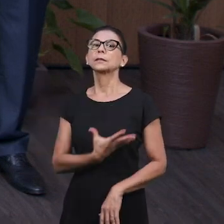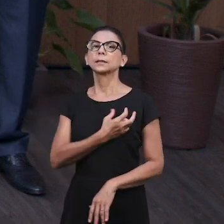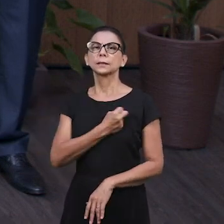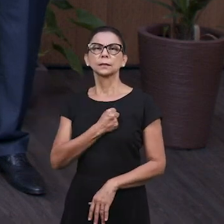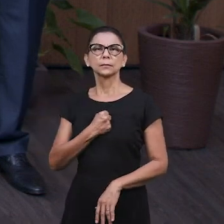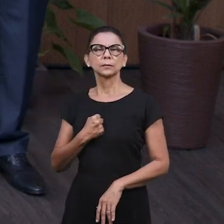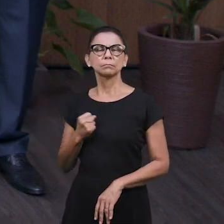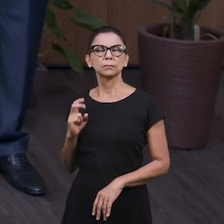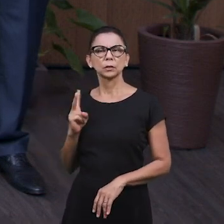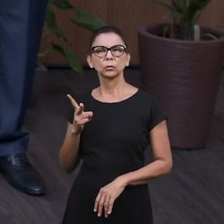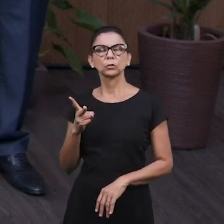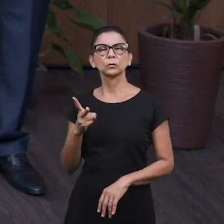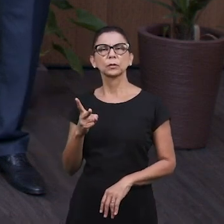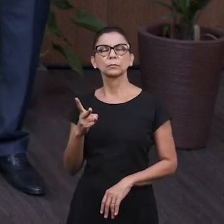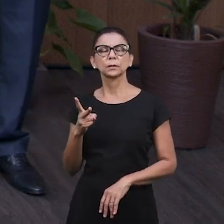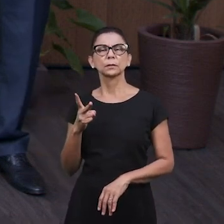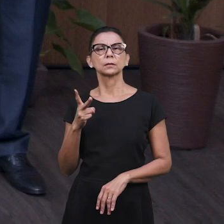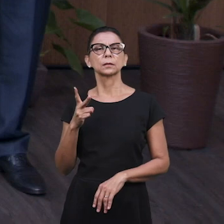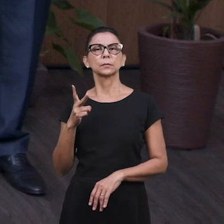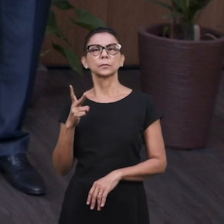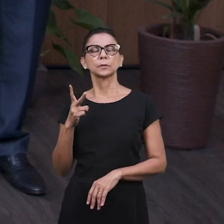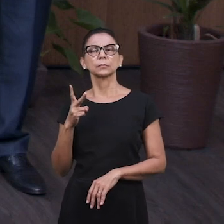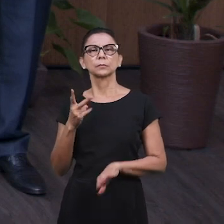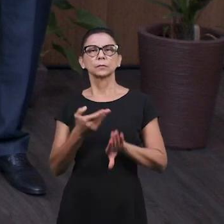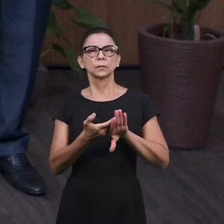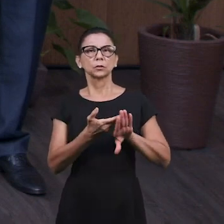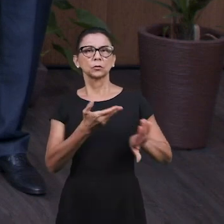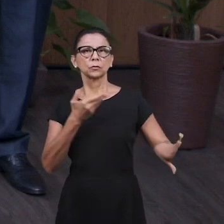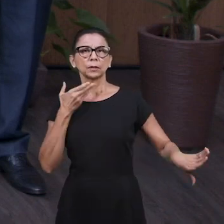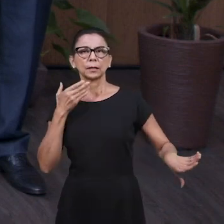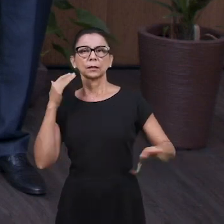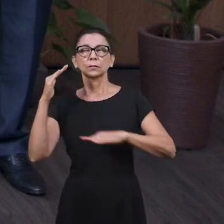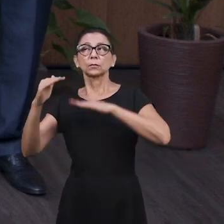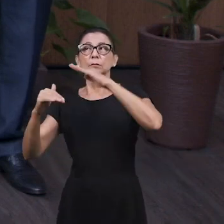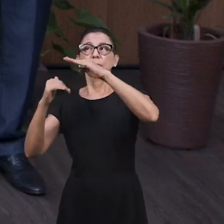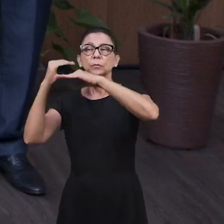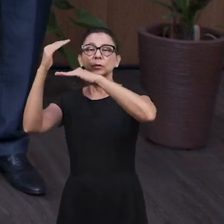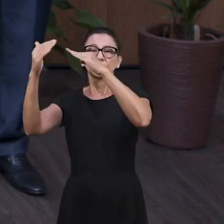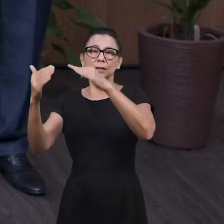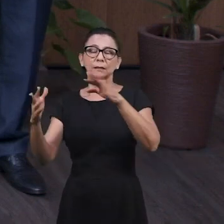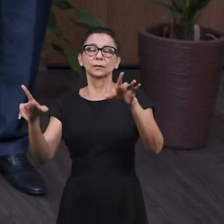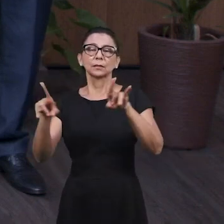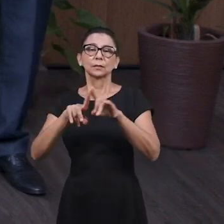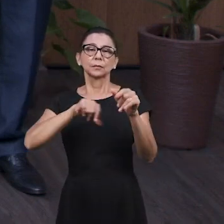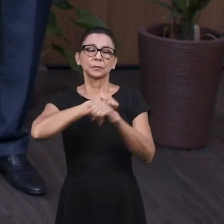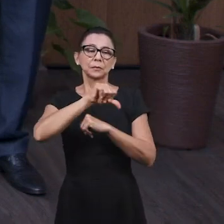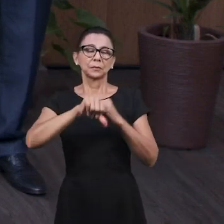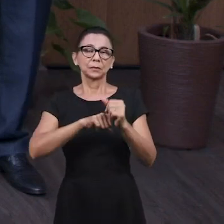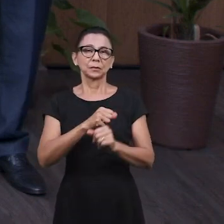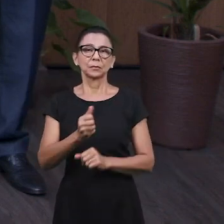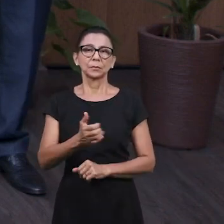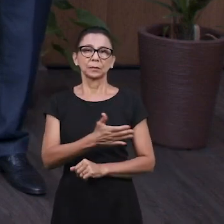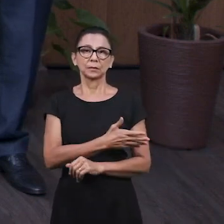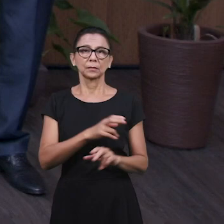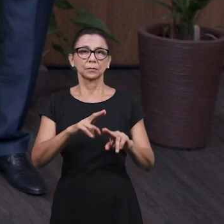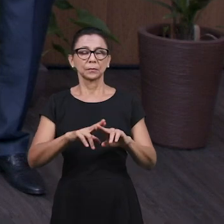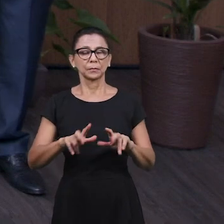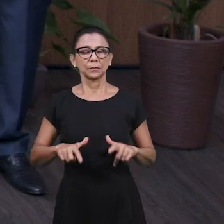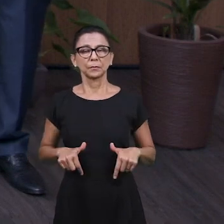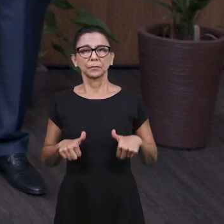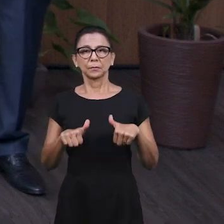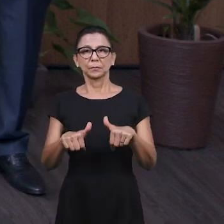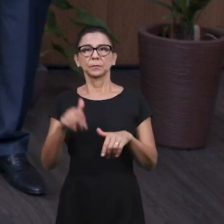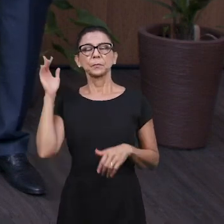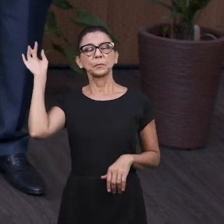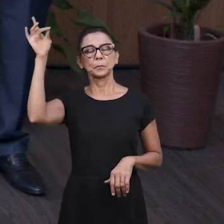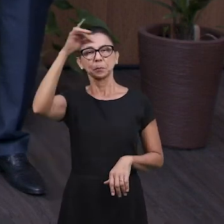et continuer dans le processus de sanctification et transformation à travers l'action du